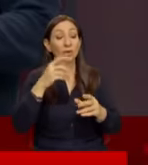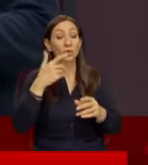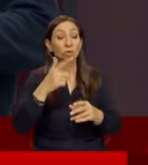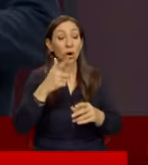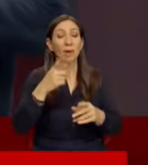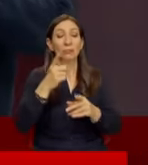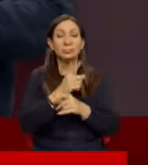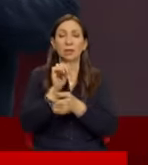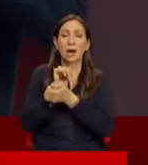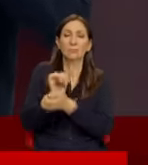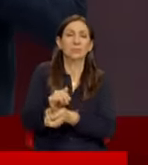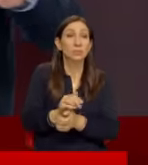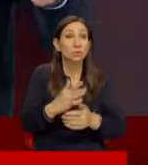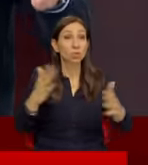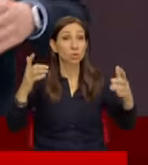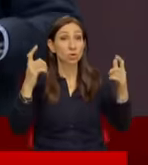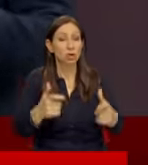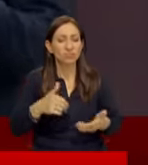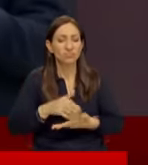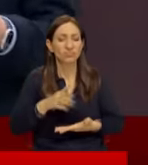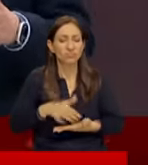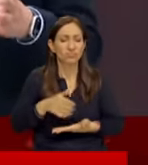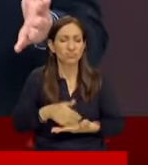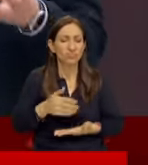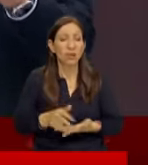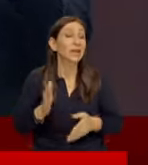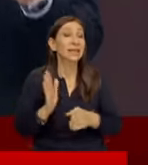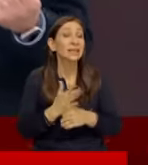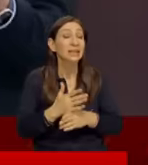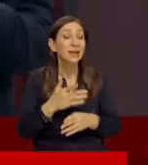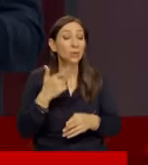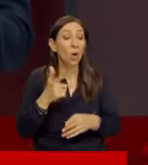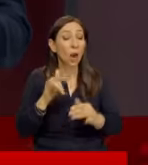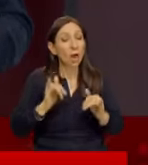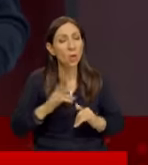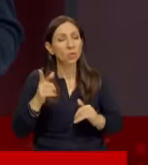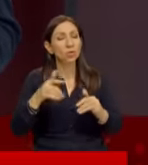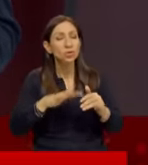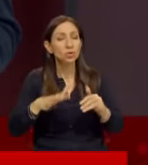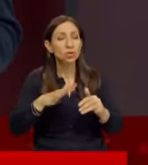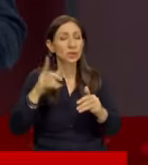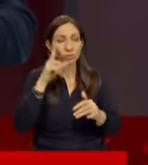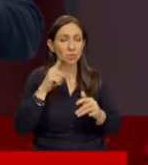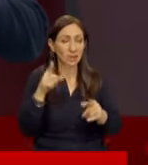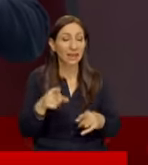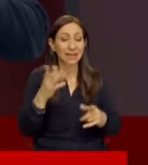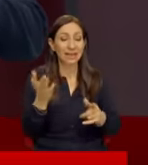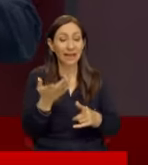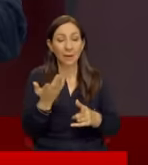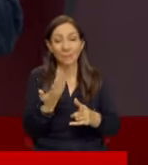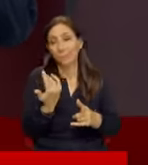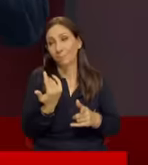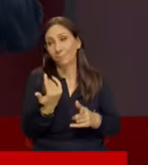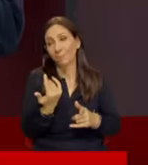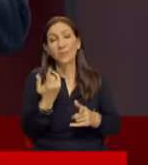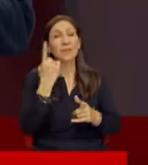kasabaya hapsetmiş. Kentlerden sürmüş. Şimdi neden taşrada kasabada tutunabiliyor peki? Orada da sosyolojik nedenler var. Daha tek